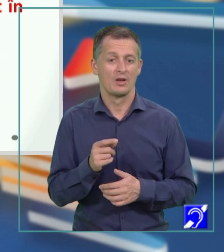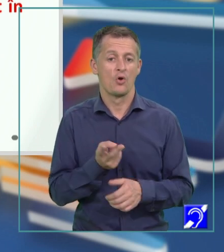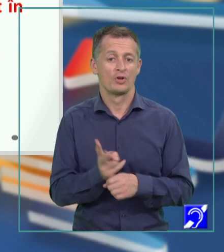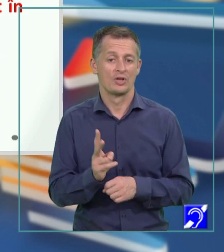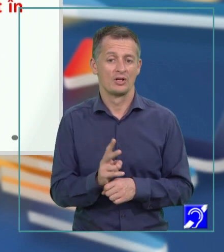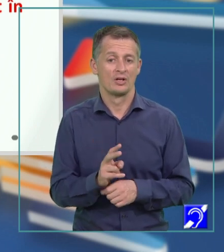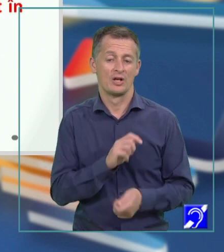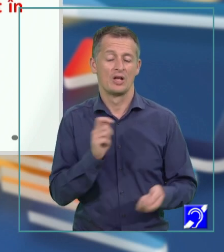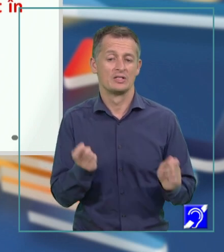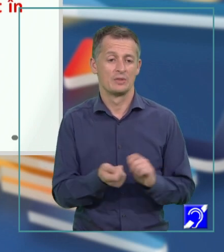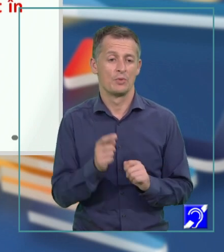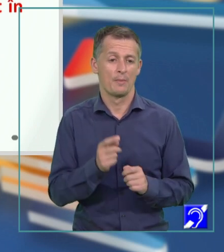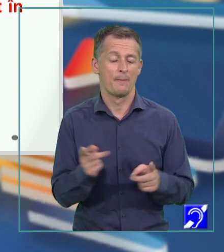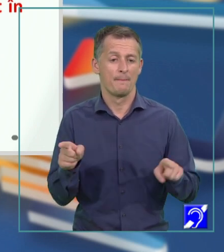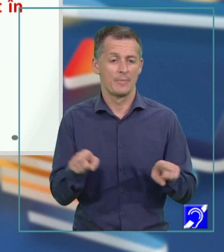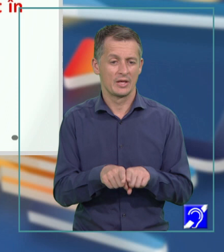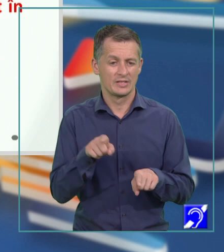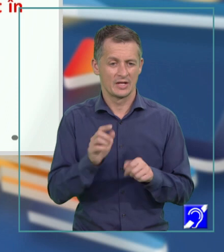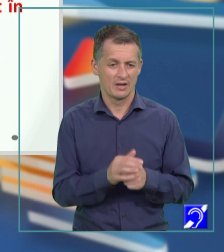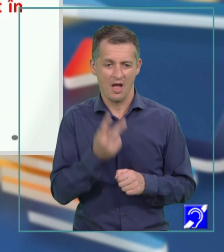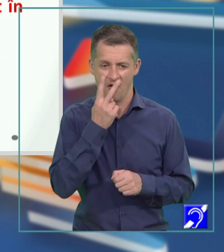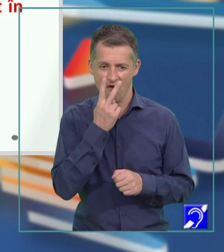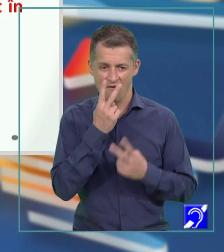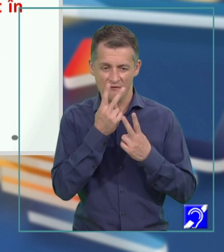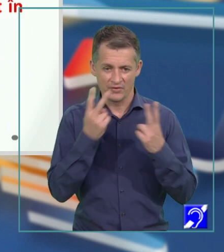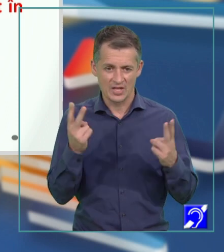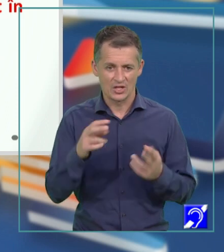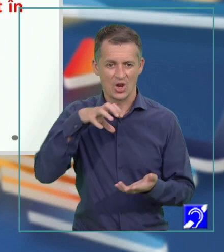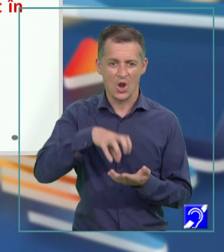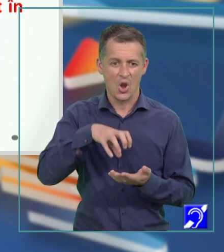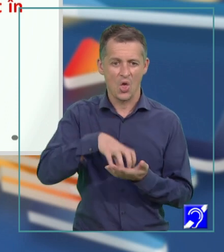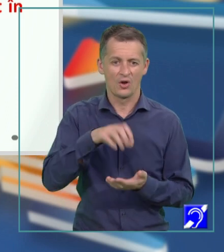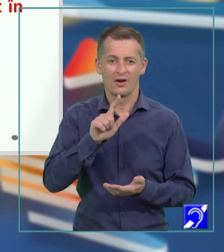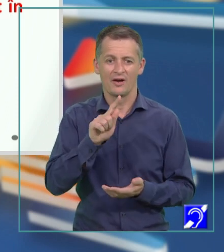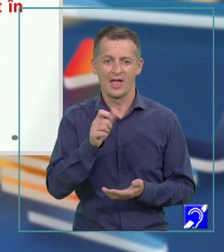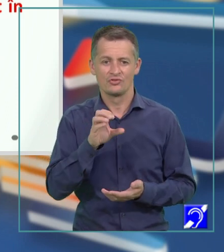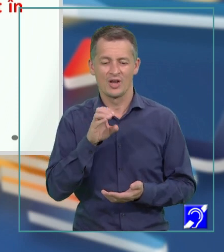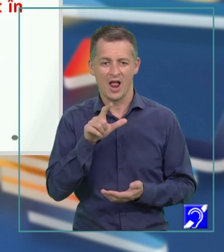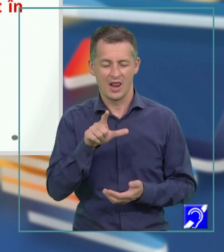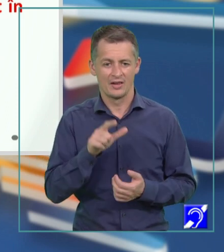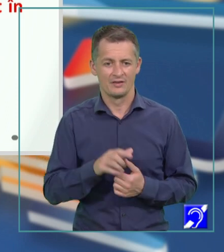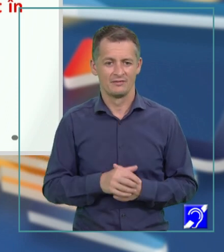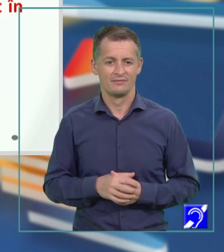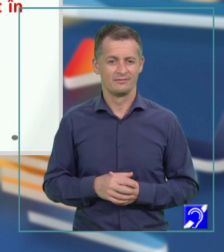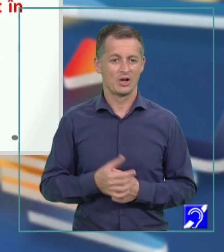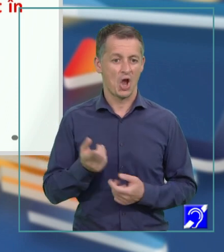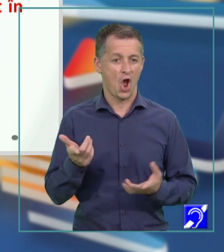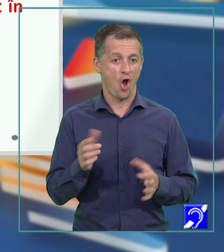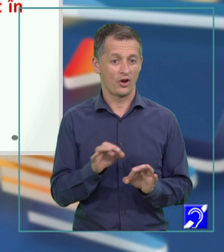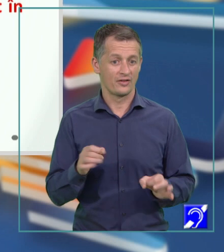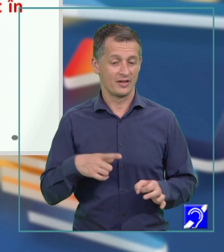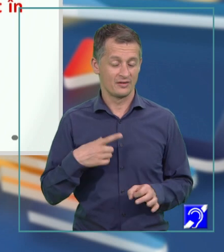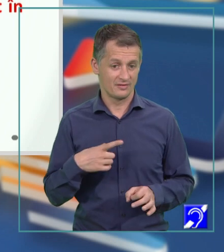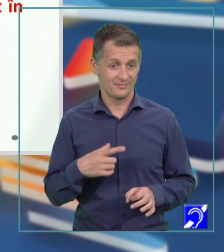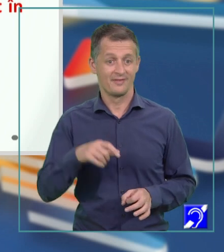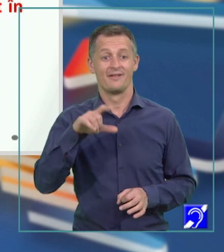sale. De exemplu, am vizitat un lac glacial. Nu este corect lac glacial, corect ar fi